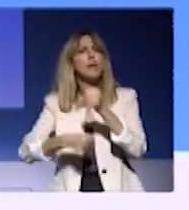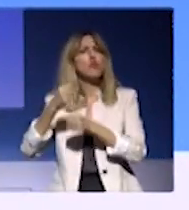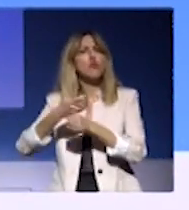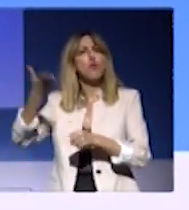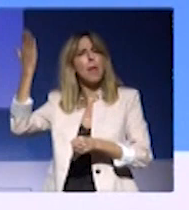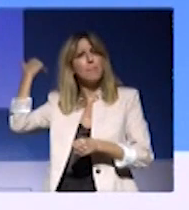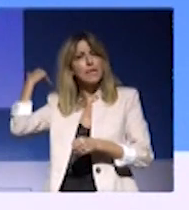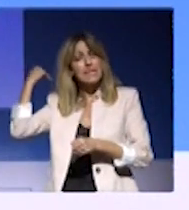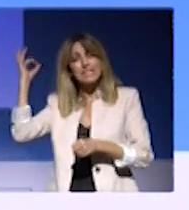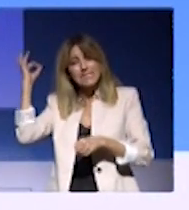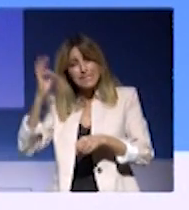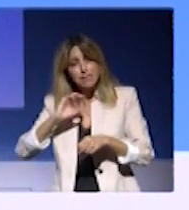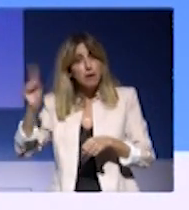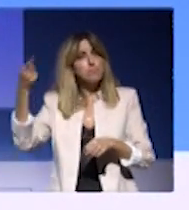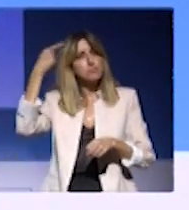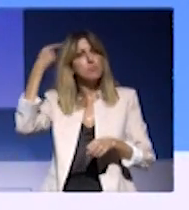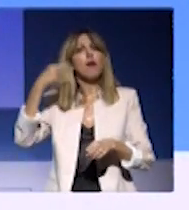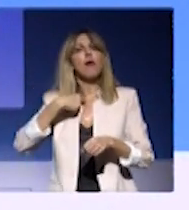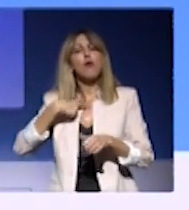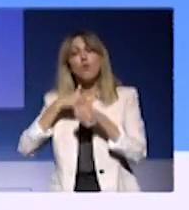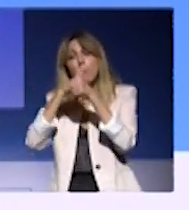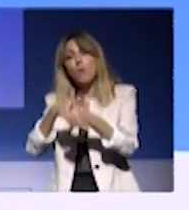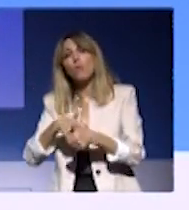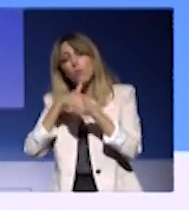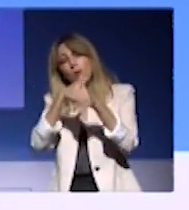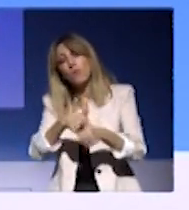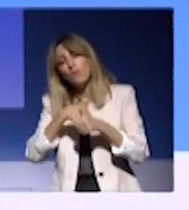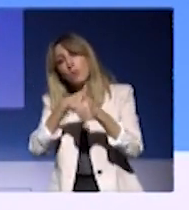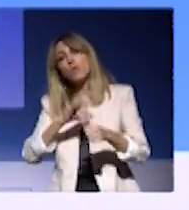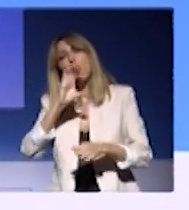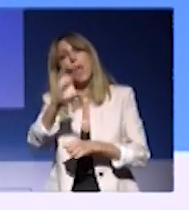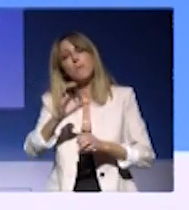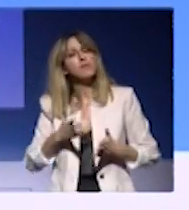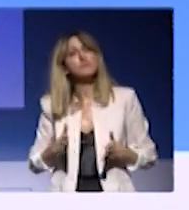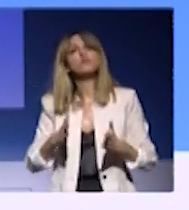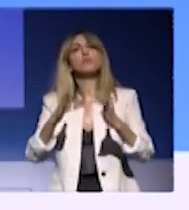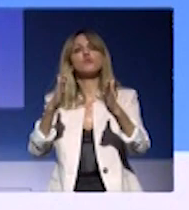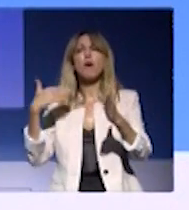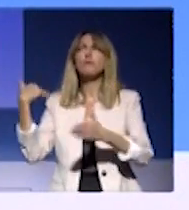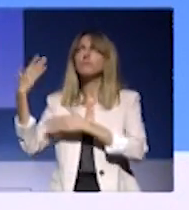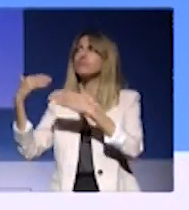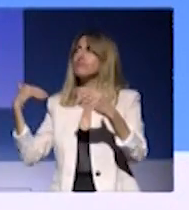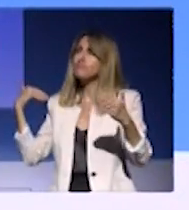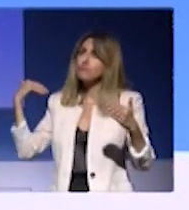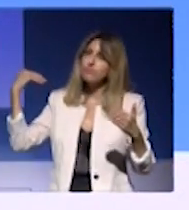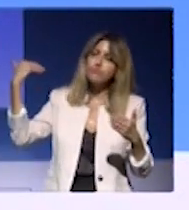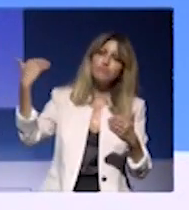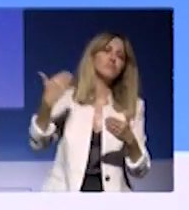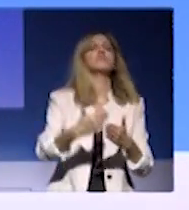ιδιαίτερα που σήμερα, 10 χρόνια μετά την έναρξη λειτουργίας της